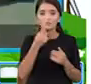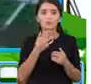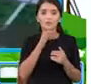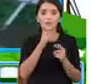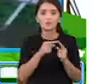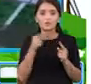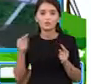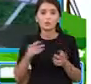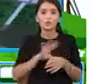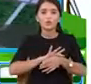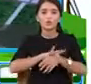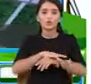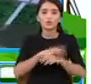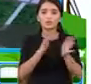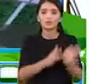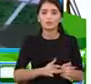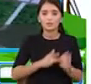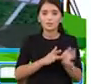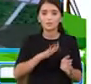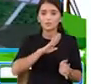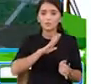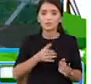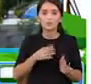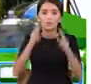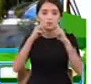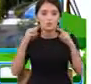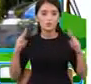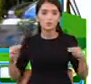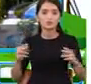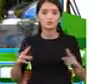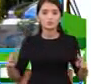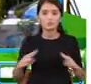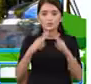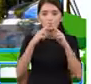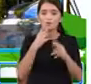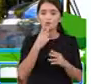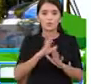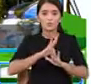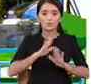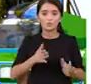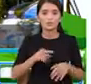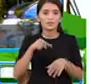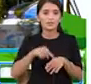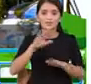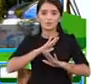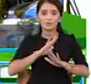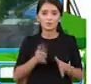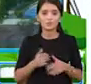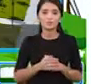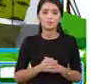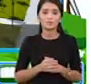oralarda Toshkentni kezmabman-da. Shuncha saroy o'sganini ko'rmabman,